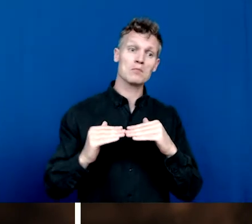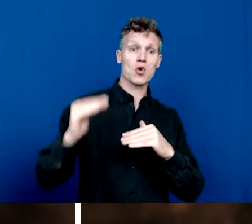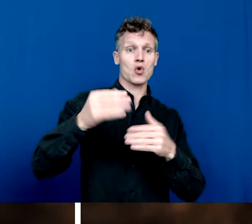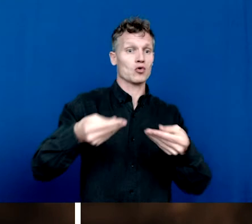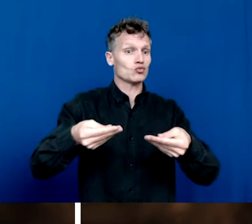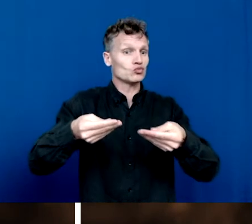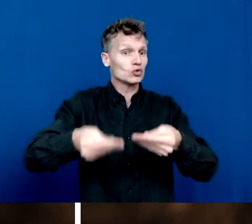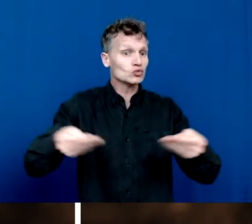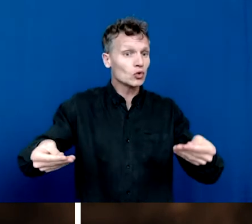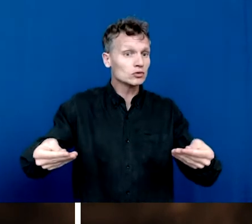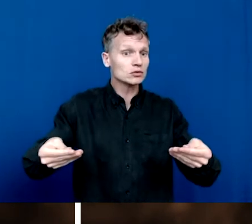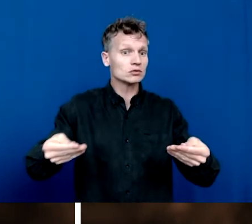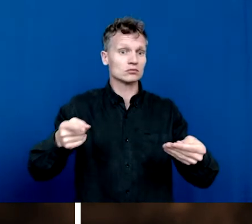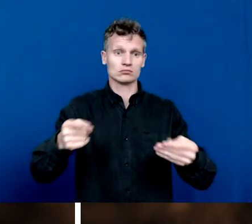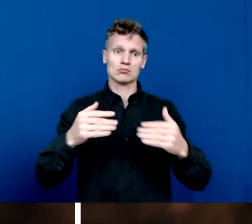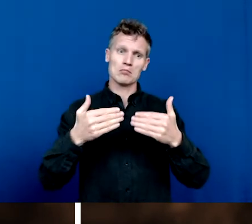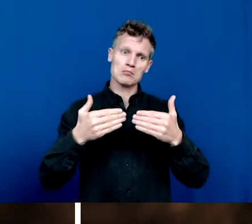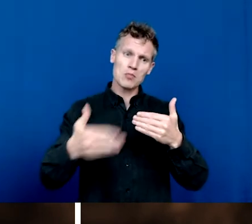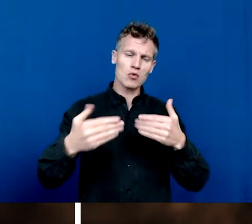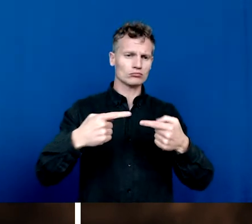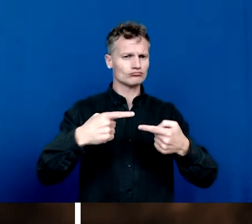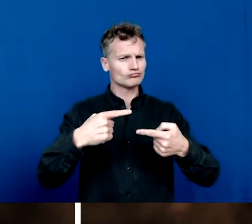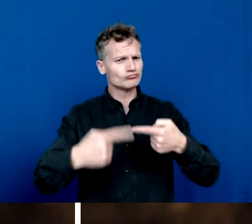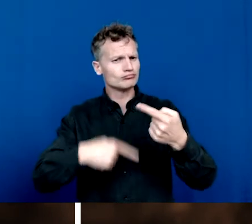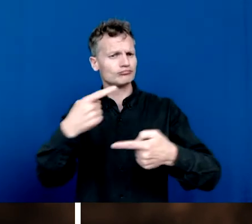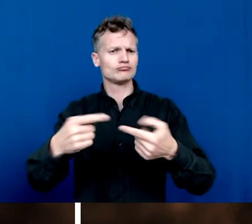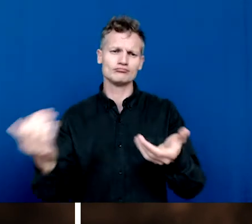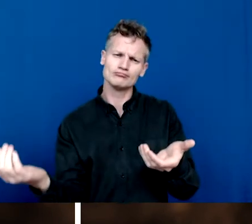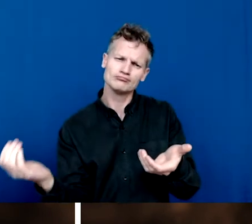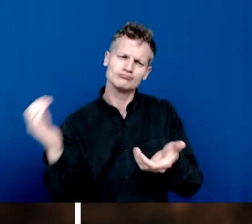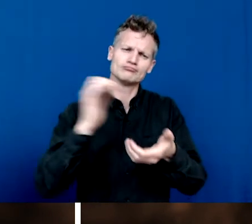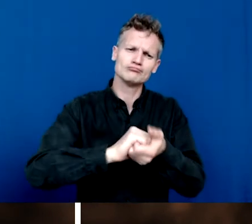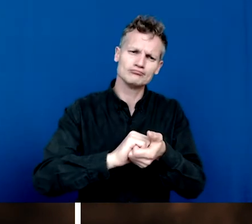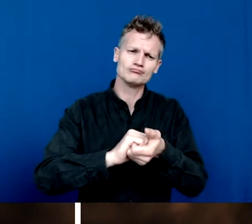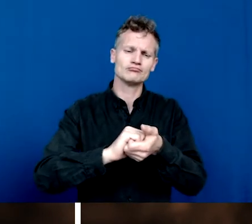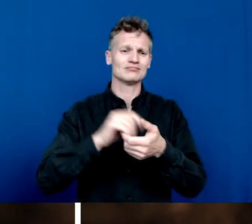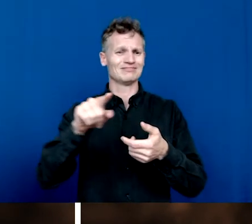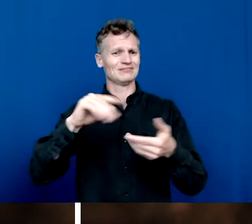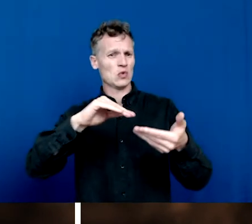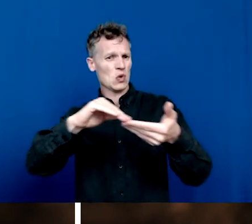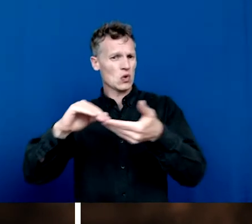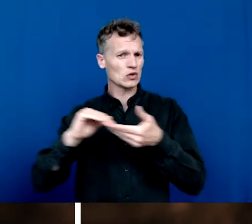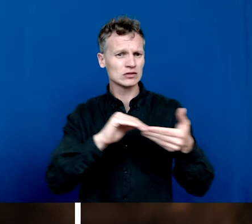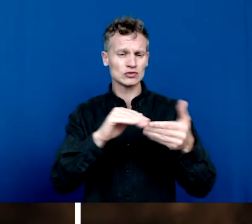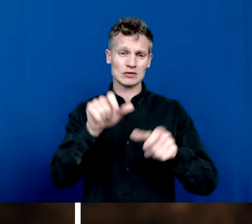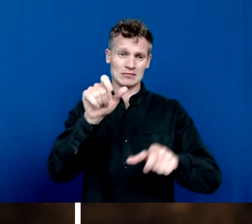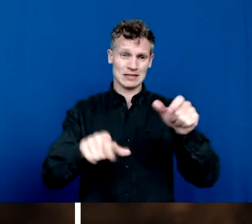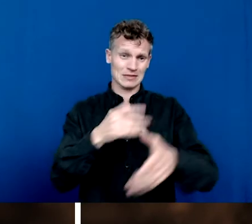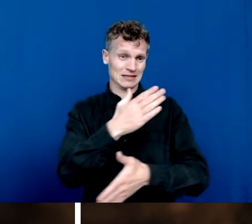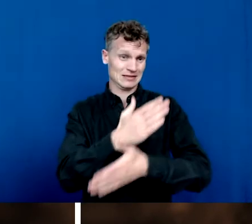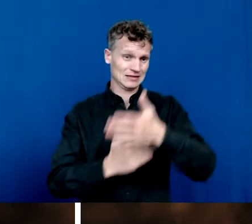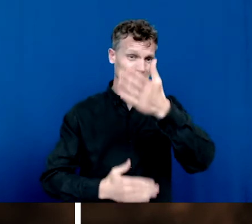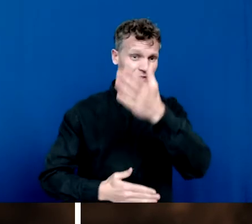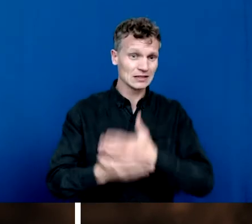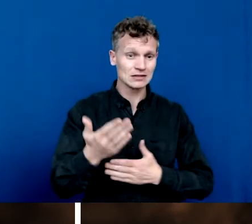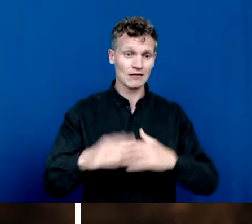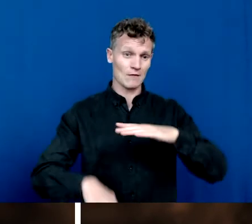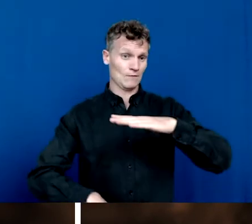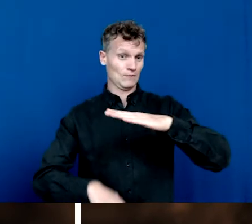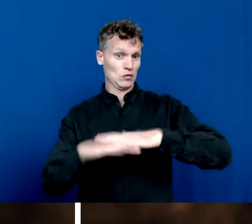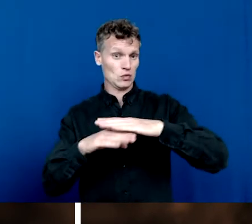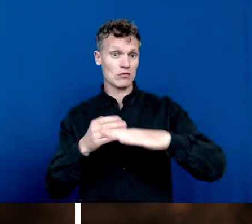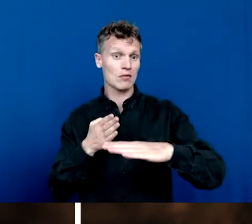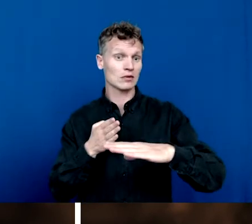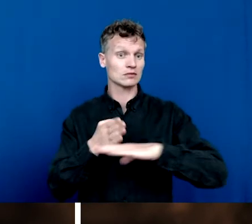ressources pour assurer des partenariats durables avec les organisations des personnes en situation de handicap,